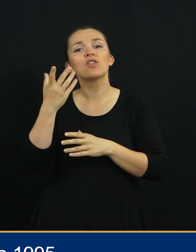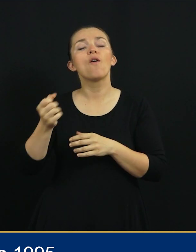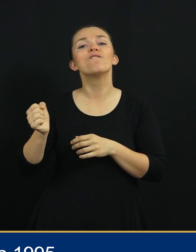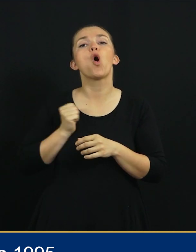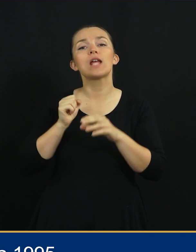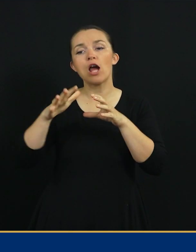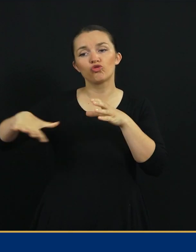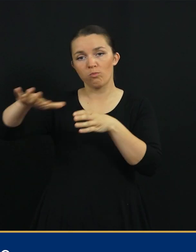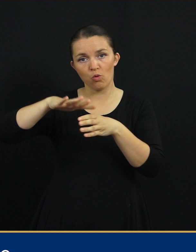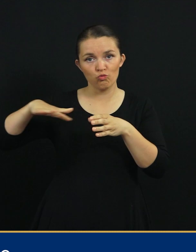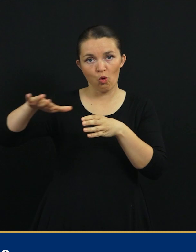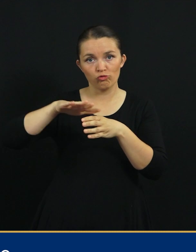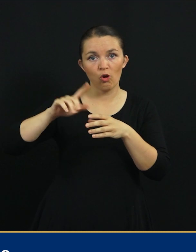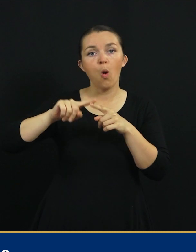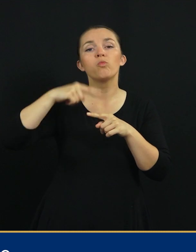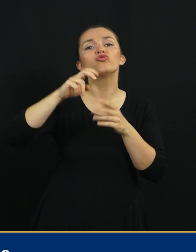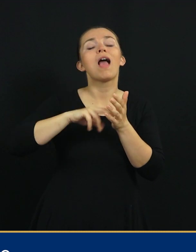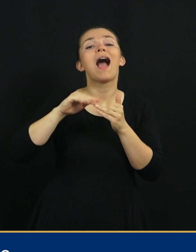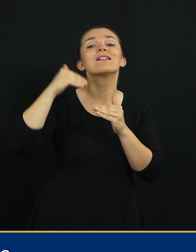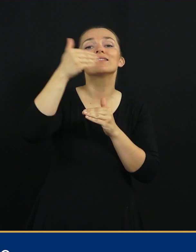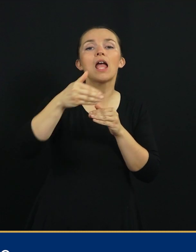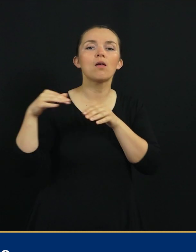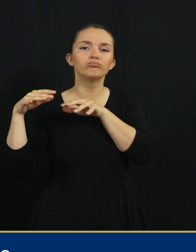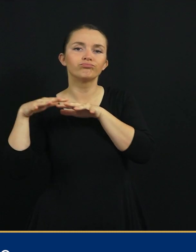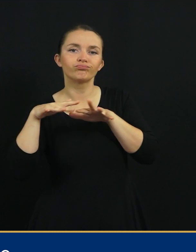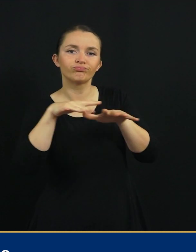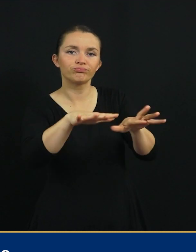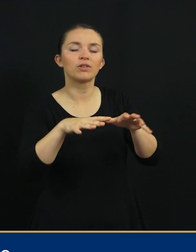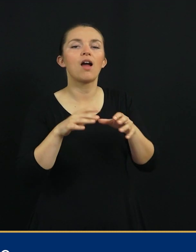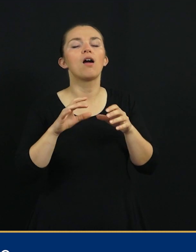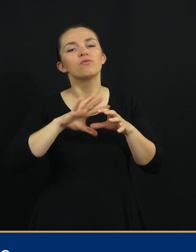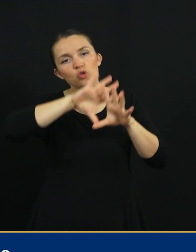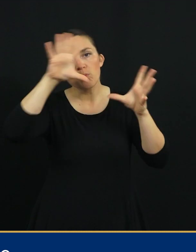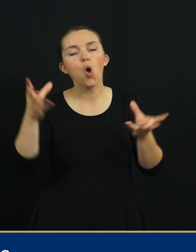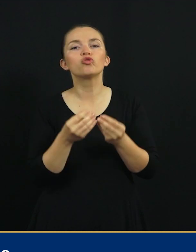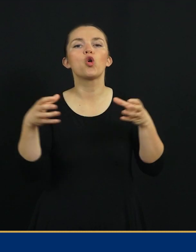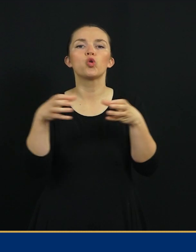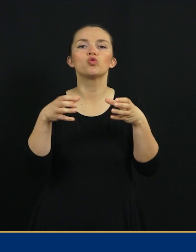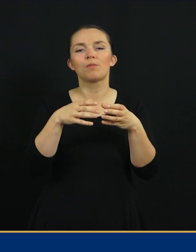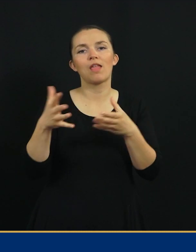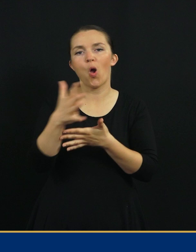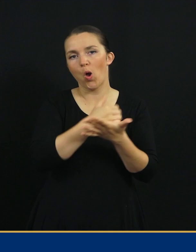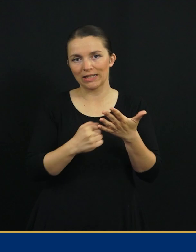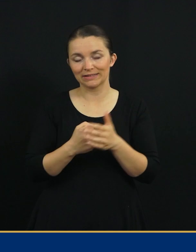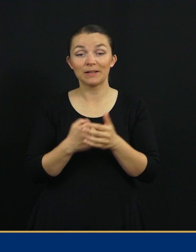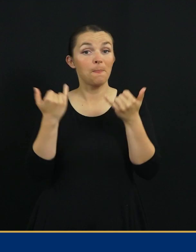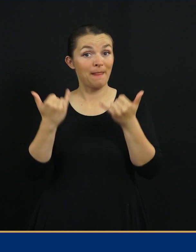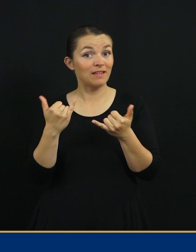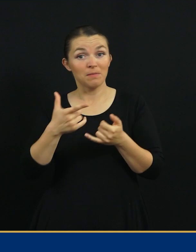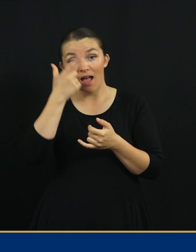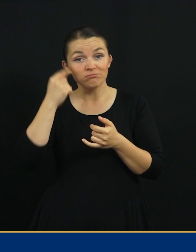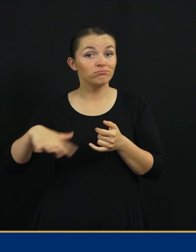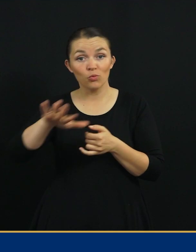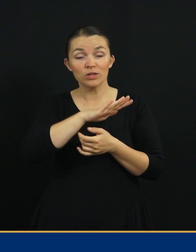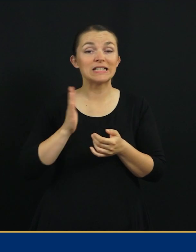vojaški sferi in so se šele kasneje razširile v širšo družbeno korist. Danes pa je civilna